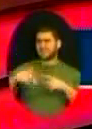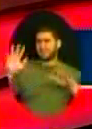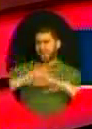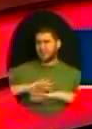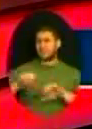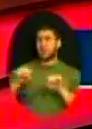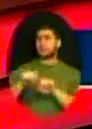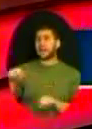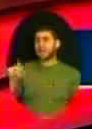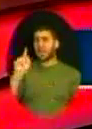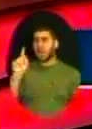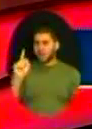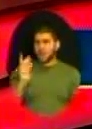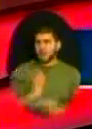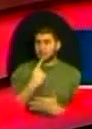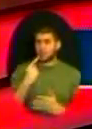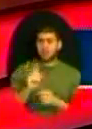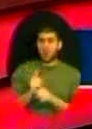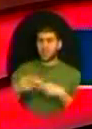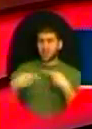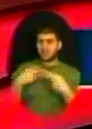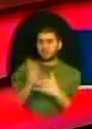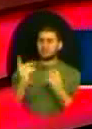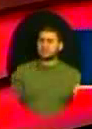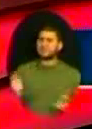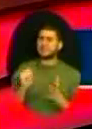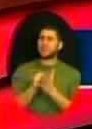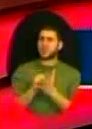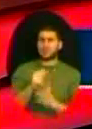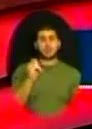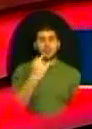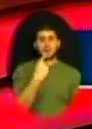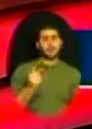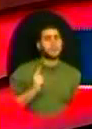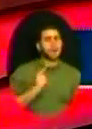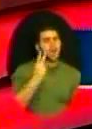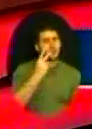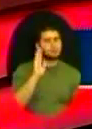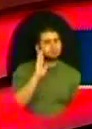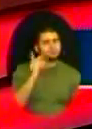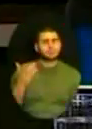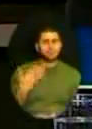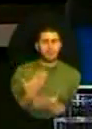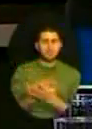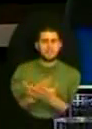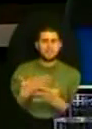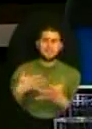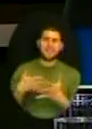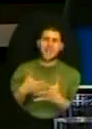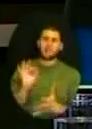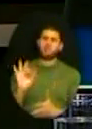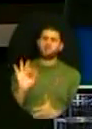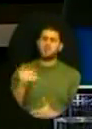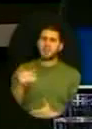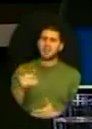בערוץ הכנסת, אבל אמרנו, בדקות הקרובות היא מכנסת מסיבת עיתונאים. נכון, היא ממש התמתין לראות באמת את ממצאי הבדיקה של